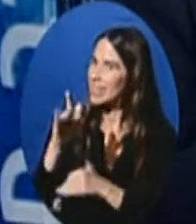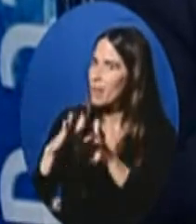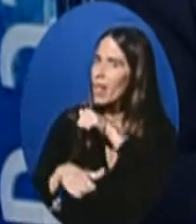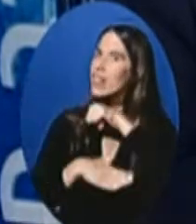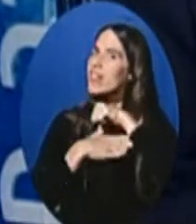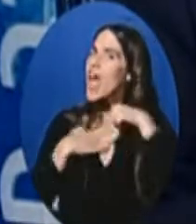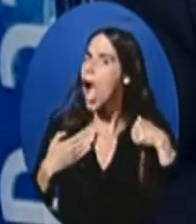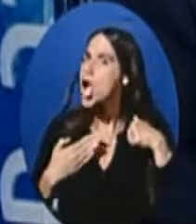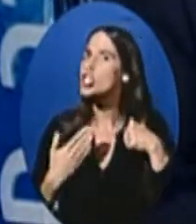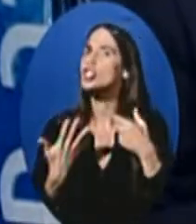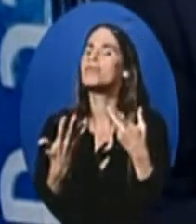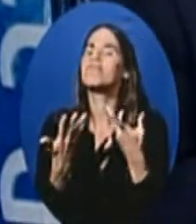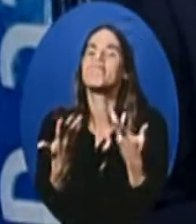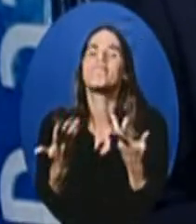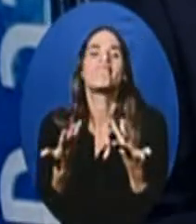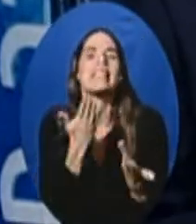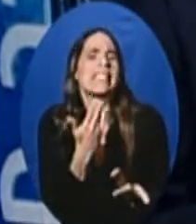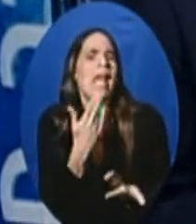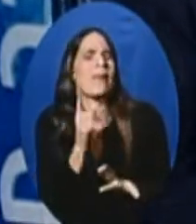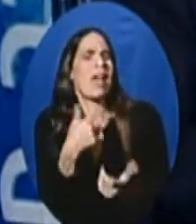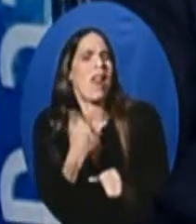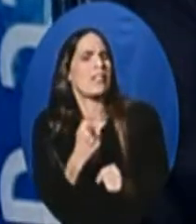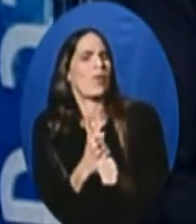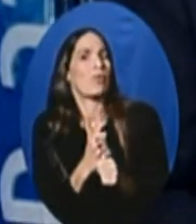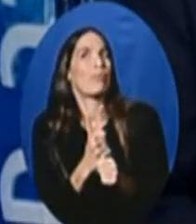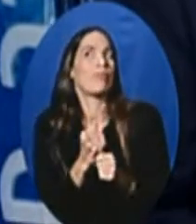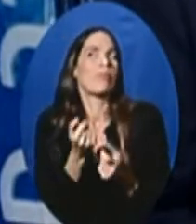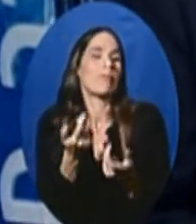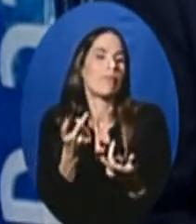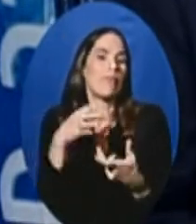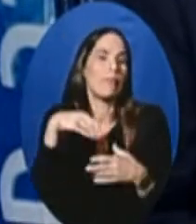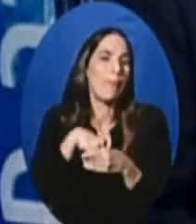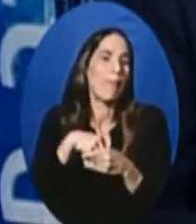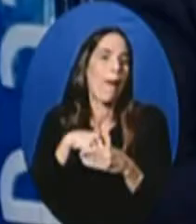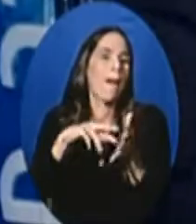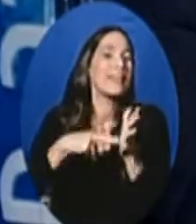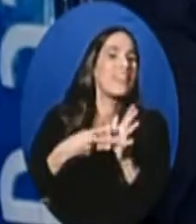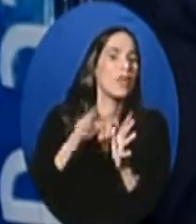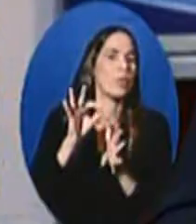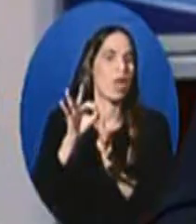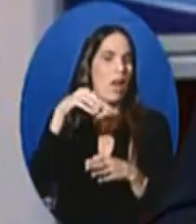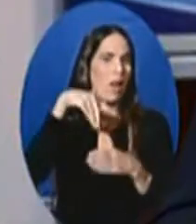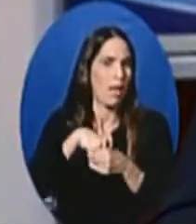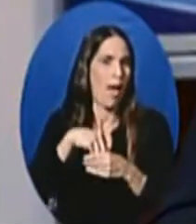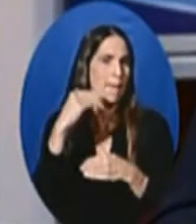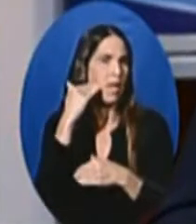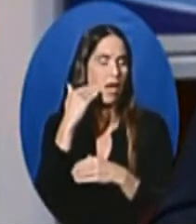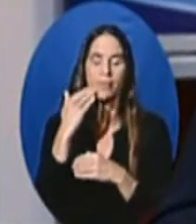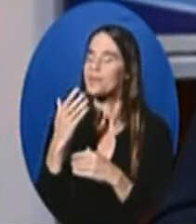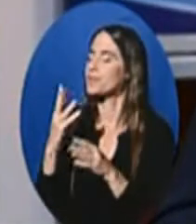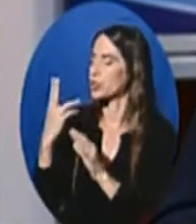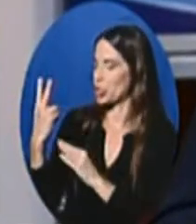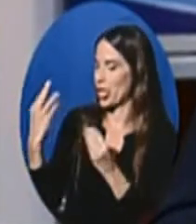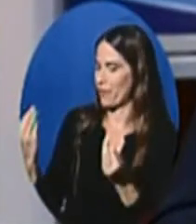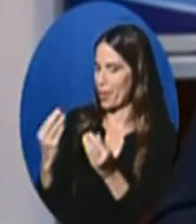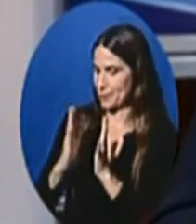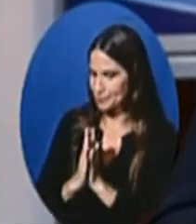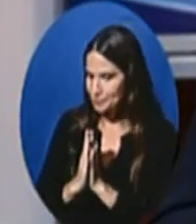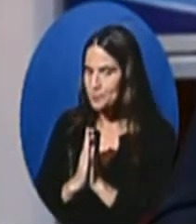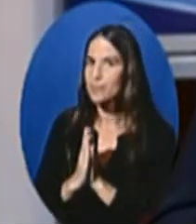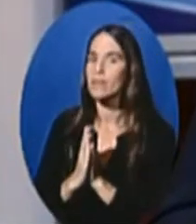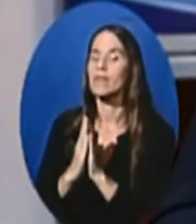מה ישראל צריכה לעשות במדיניות הפנים אמריקאית, או לטובתה במדיניות הפנים אמריקאית? שני דברים. הדבר הראשון הוא